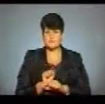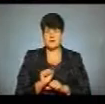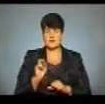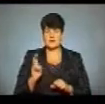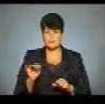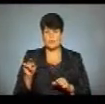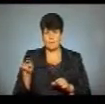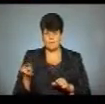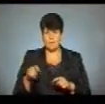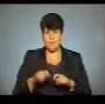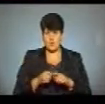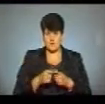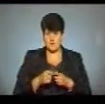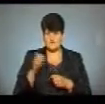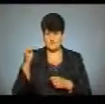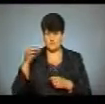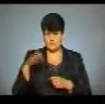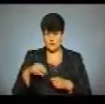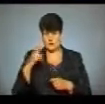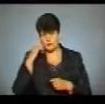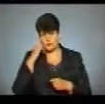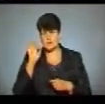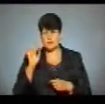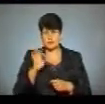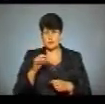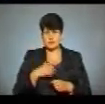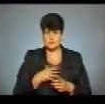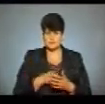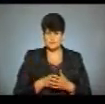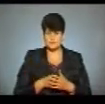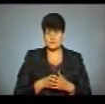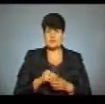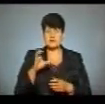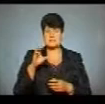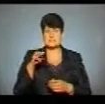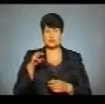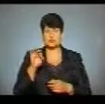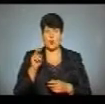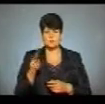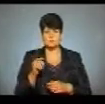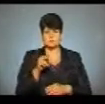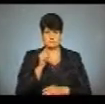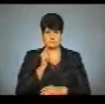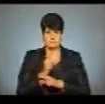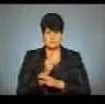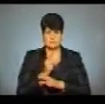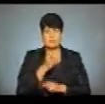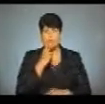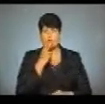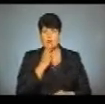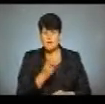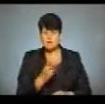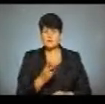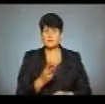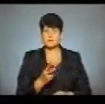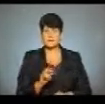поламав світлофор і думає лише про свій жолудь. Це знак «Стоп». Він показує, що... От,